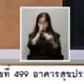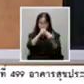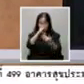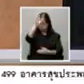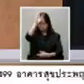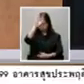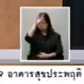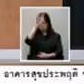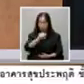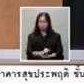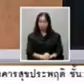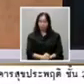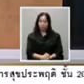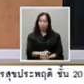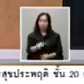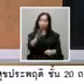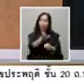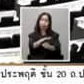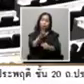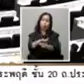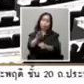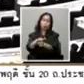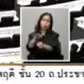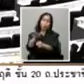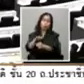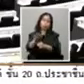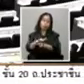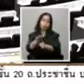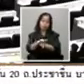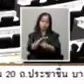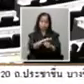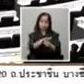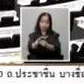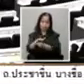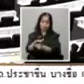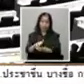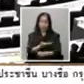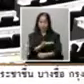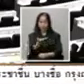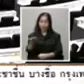ท่าน พอแล้วครับขอร้องท่านสมาชิกครับ